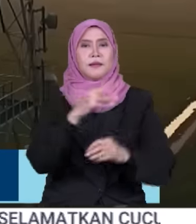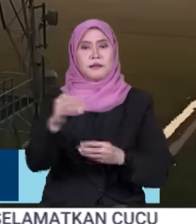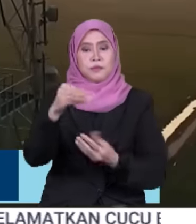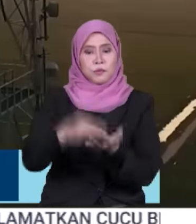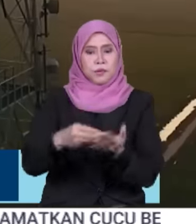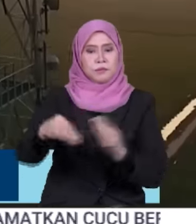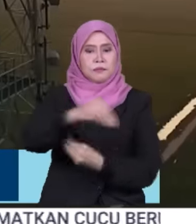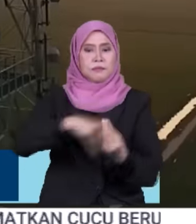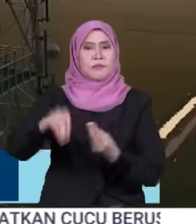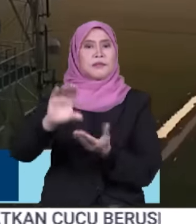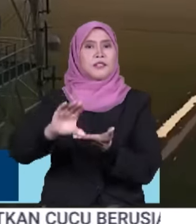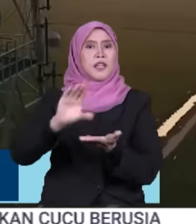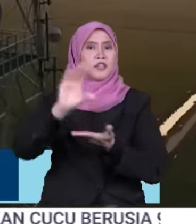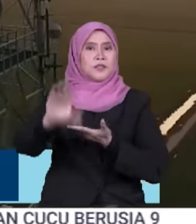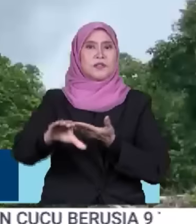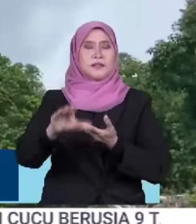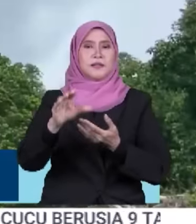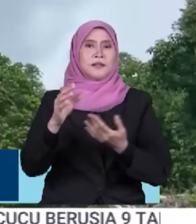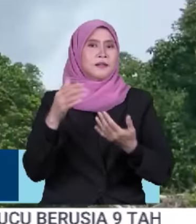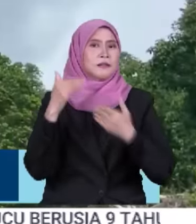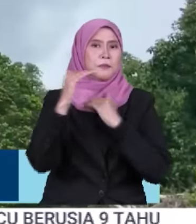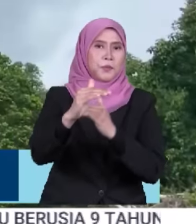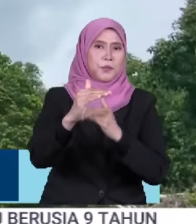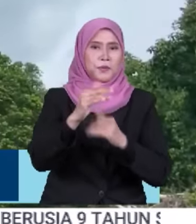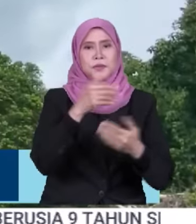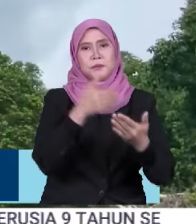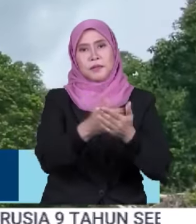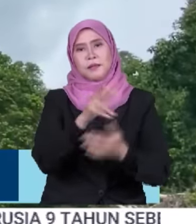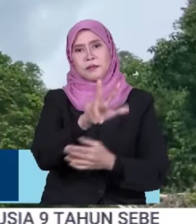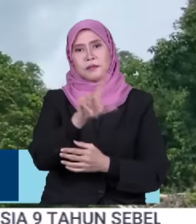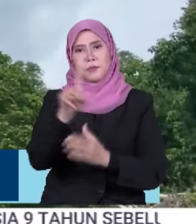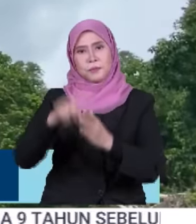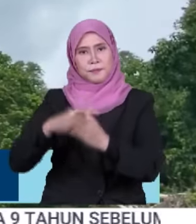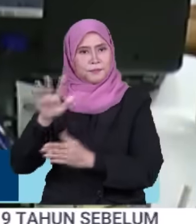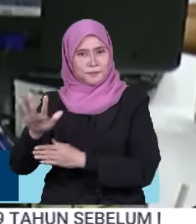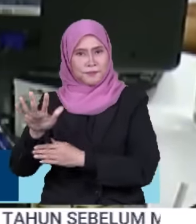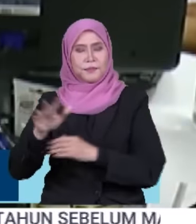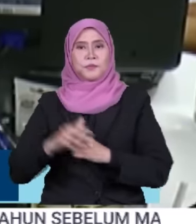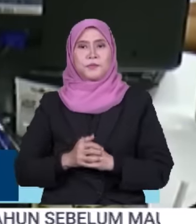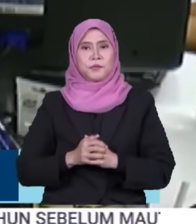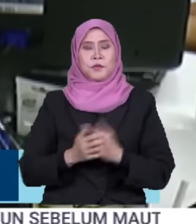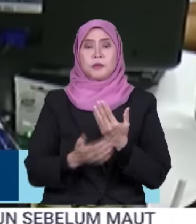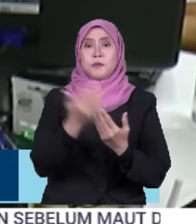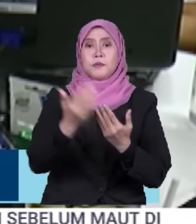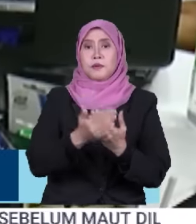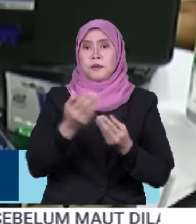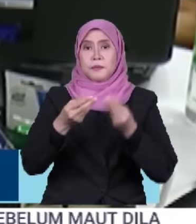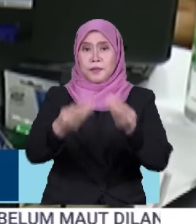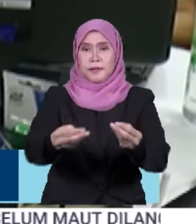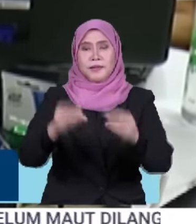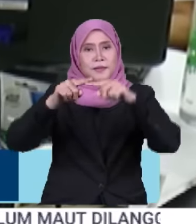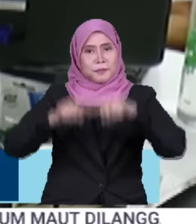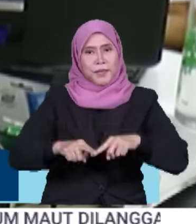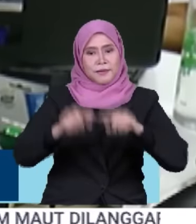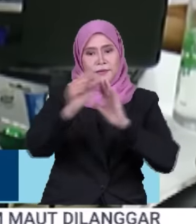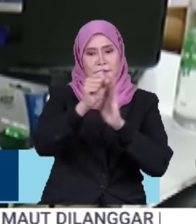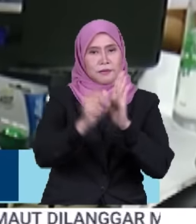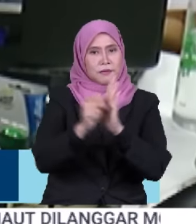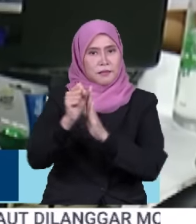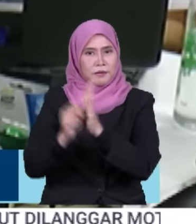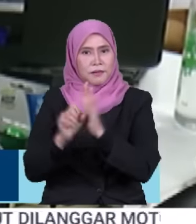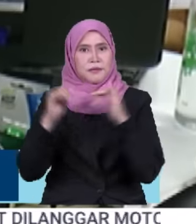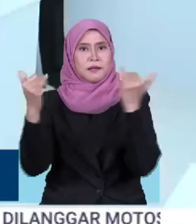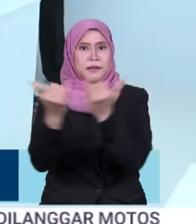pulangan tunai sempena Aidilfitri bagi tempoh tertentu hingga 31 Mei ini. Kemudahan yang disediakan tertakluk kepada terma dan syarat